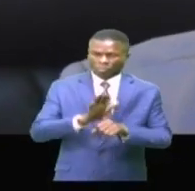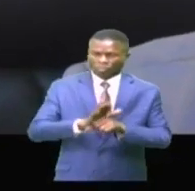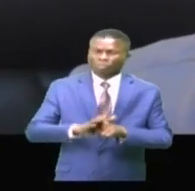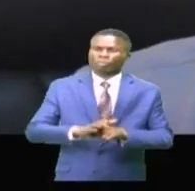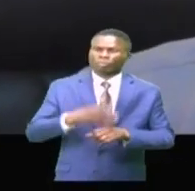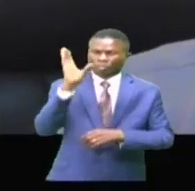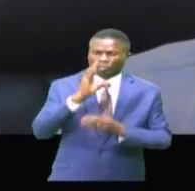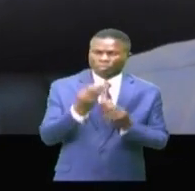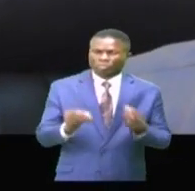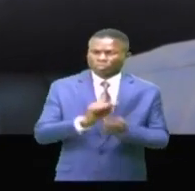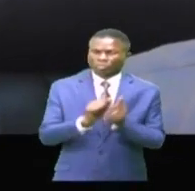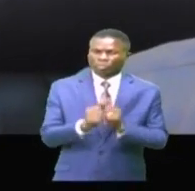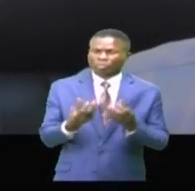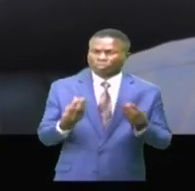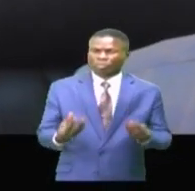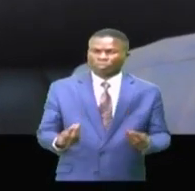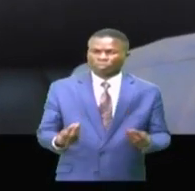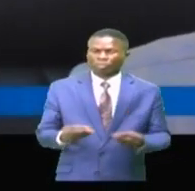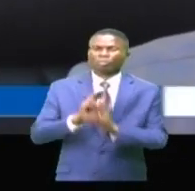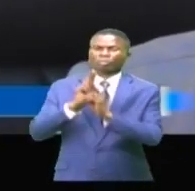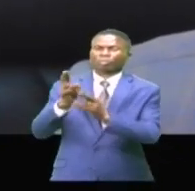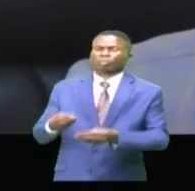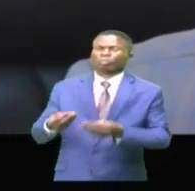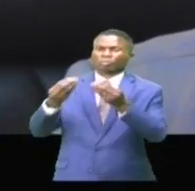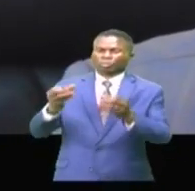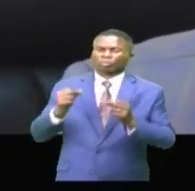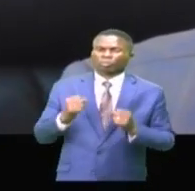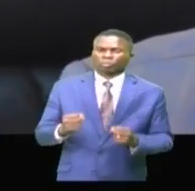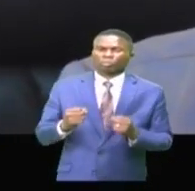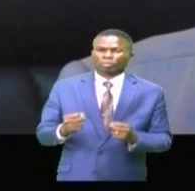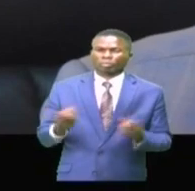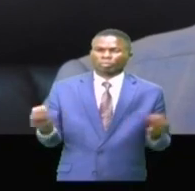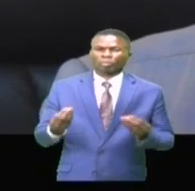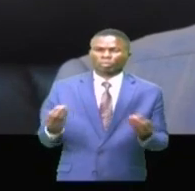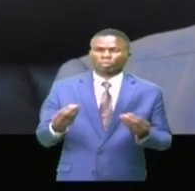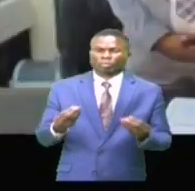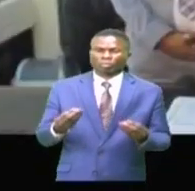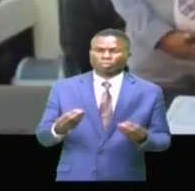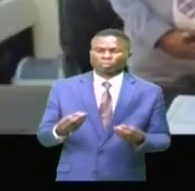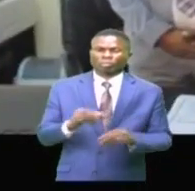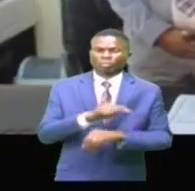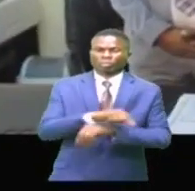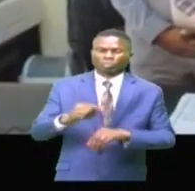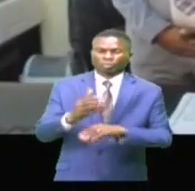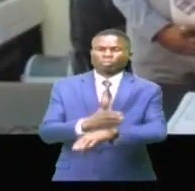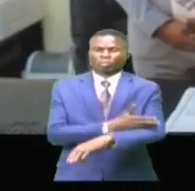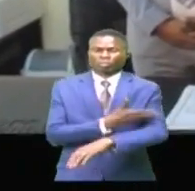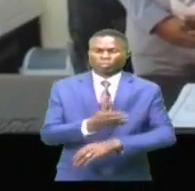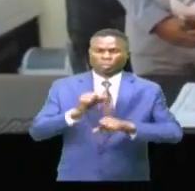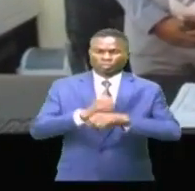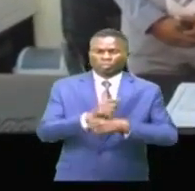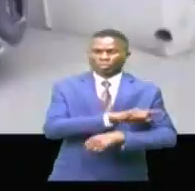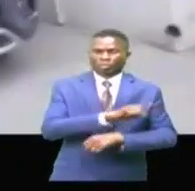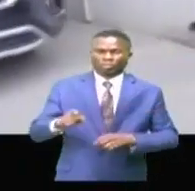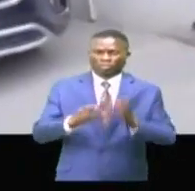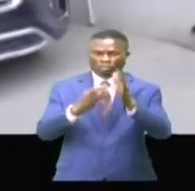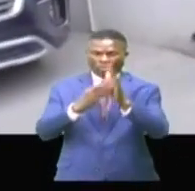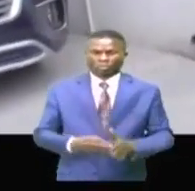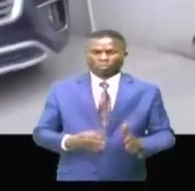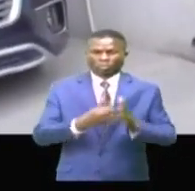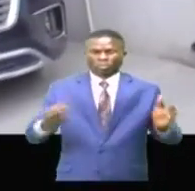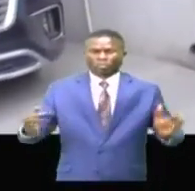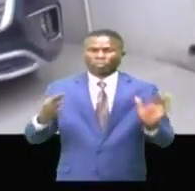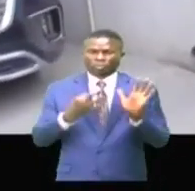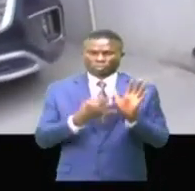tous ces problèmes là-bas et faire des rapports efficaces pour notre ministère 1978 par l'ordonnance